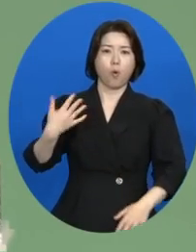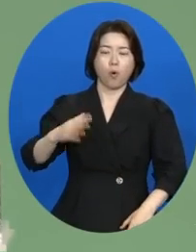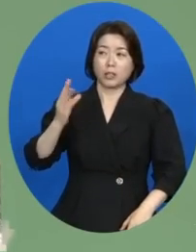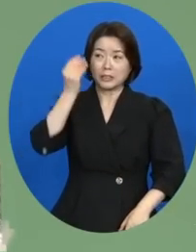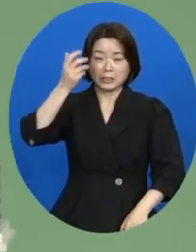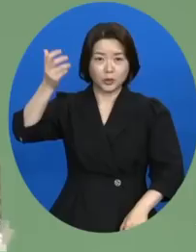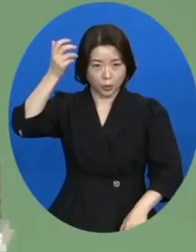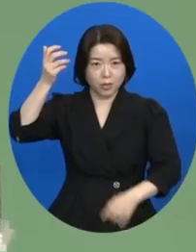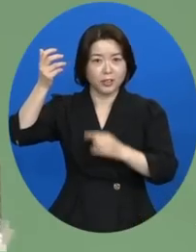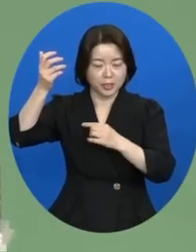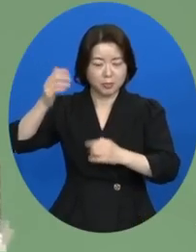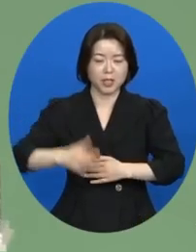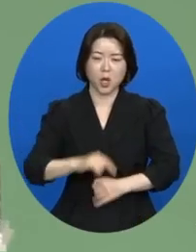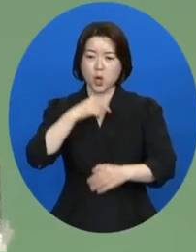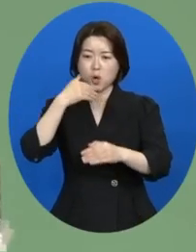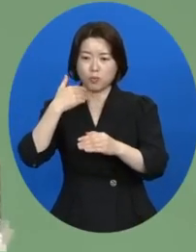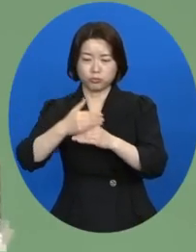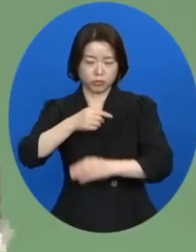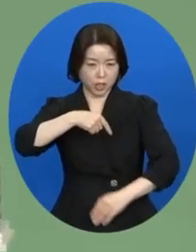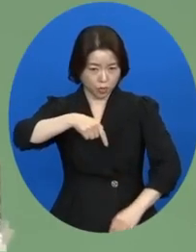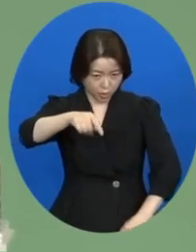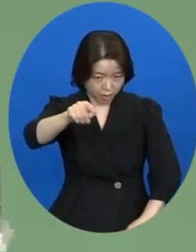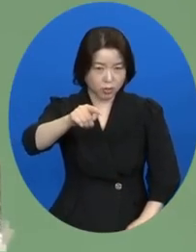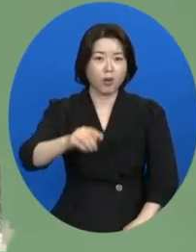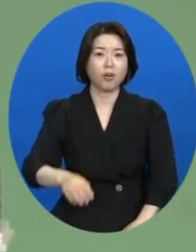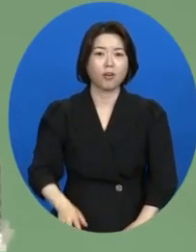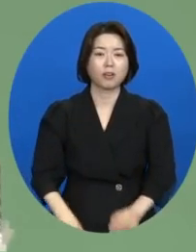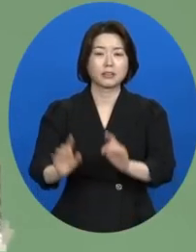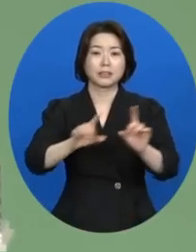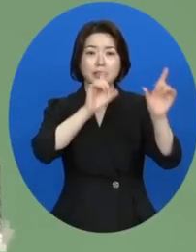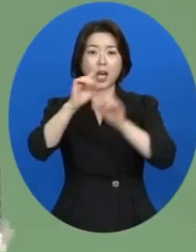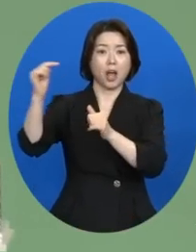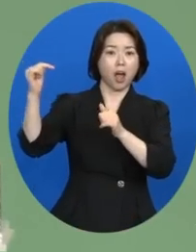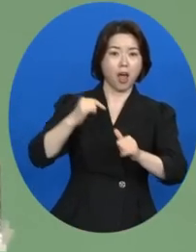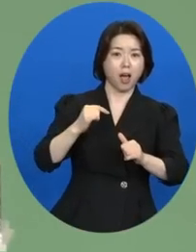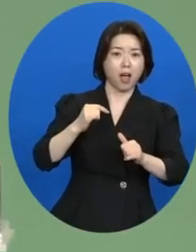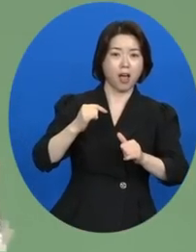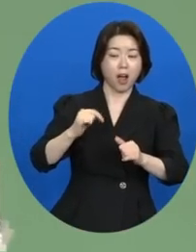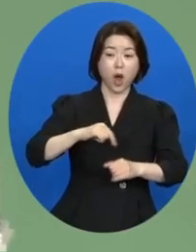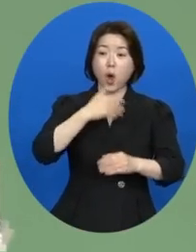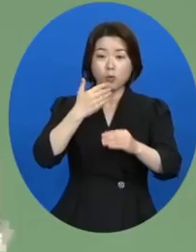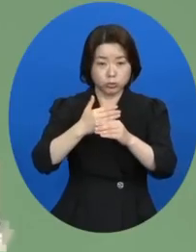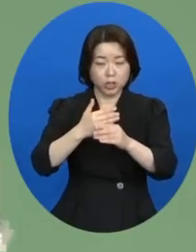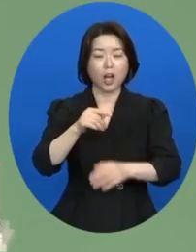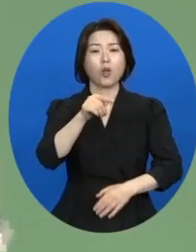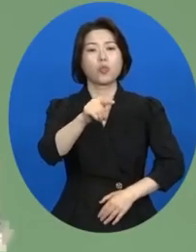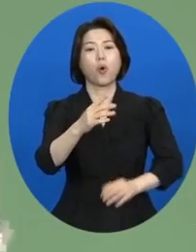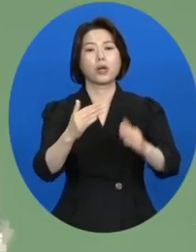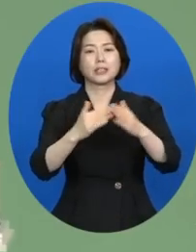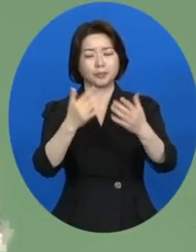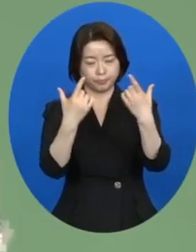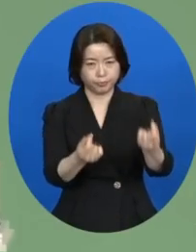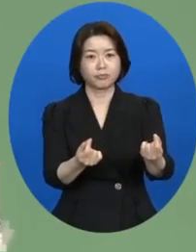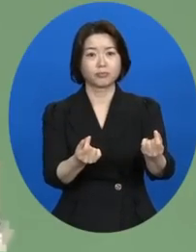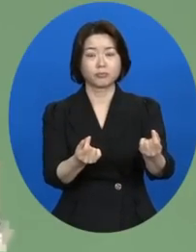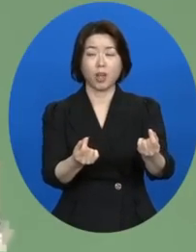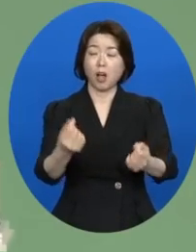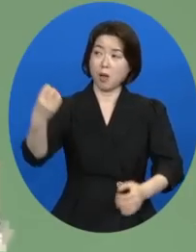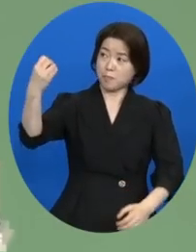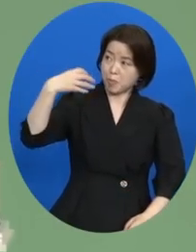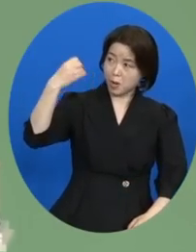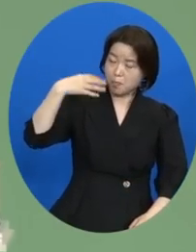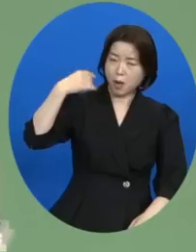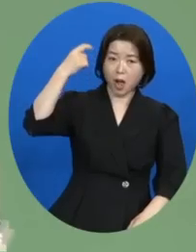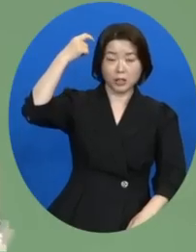성령님께서 북한으로 가서 살아라, 북한이 너의 집이다 라고 하시는